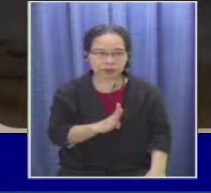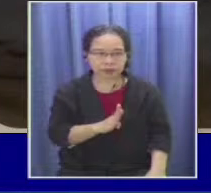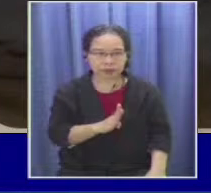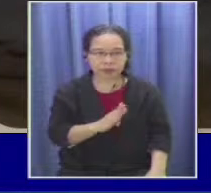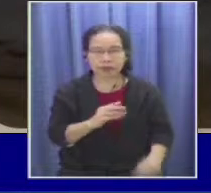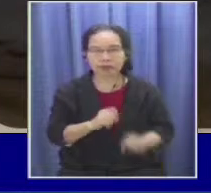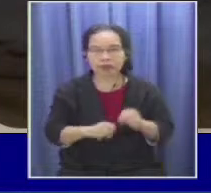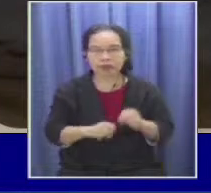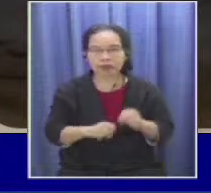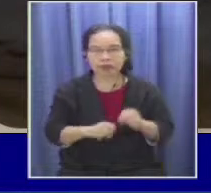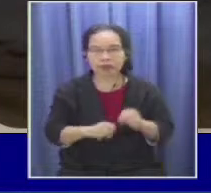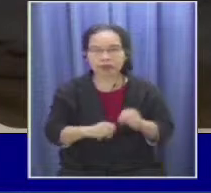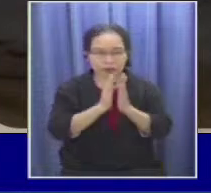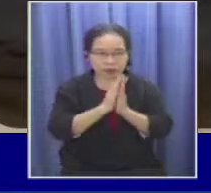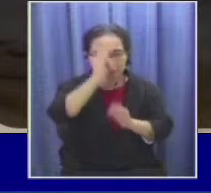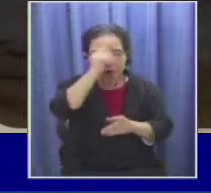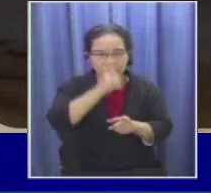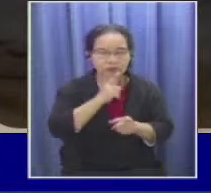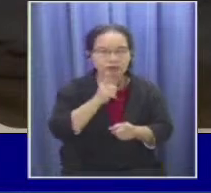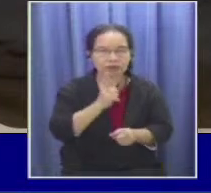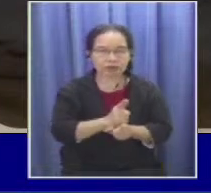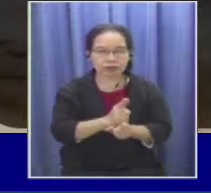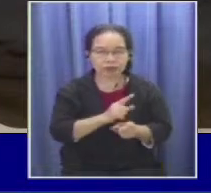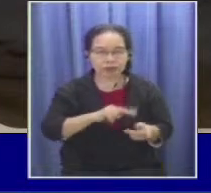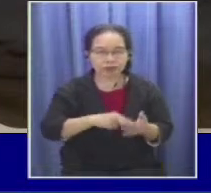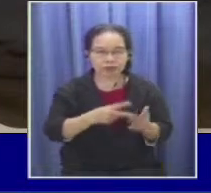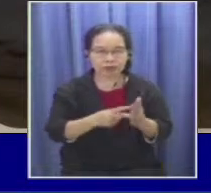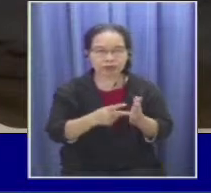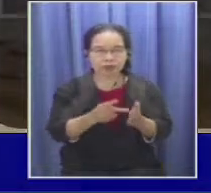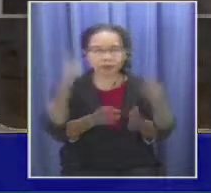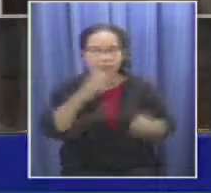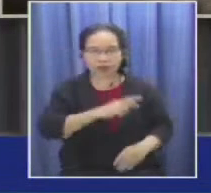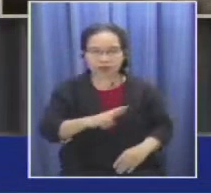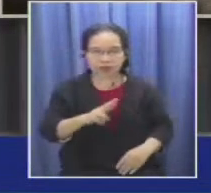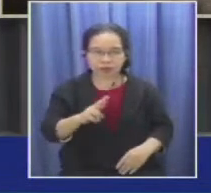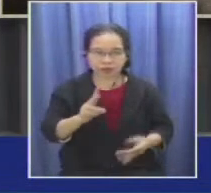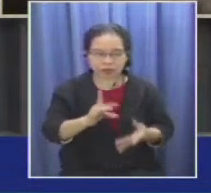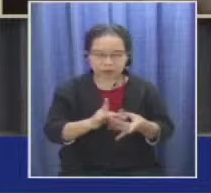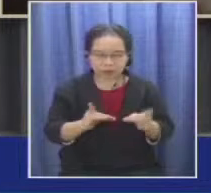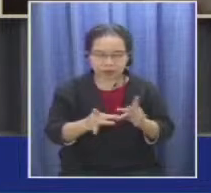monam nkotosrɛ na mode srɛ so